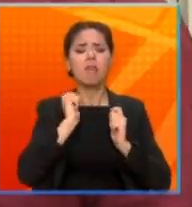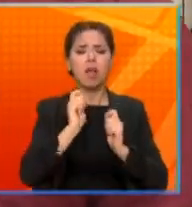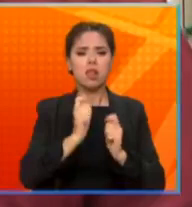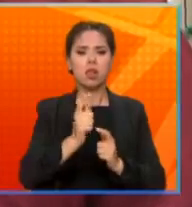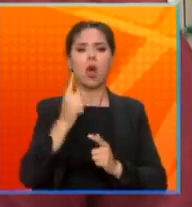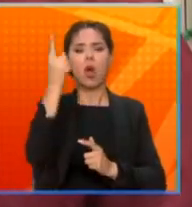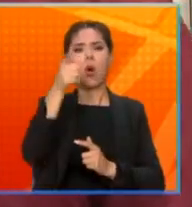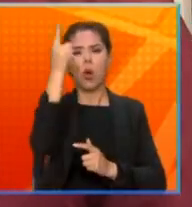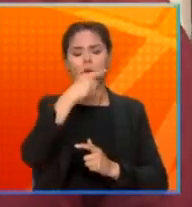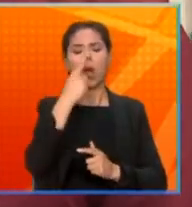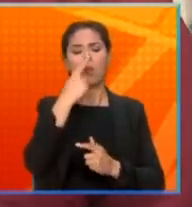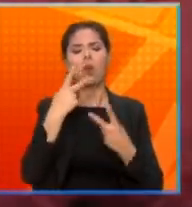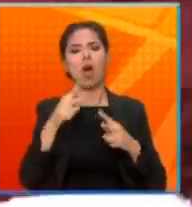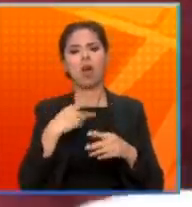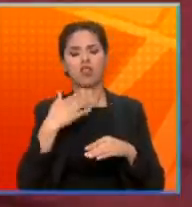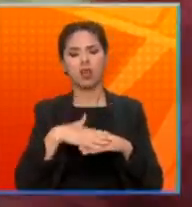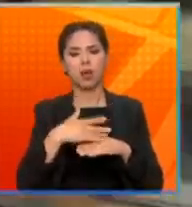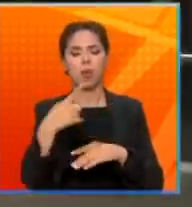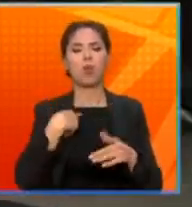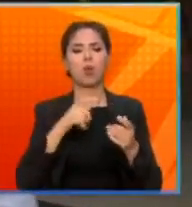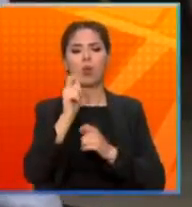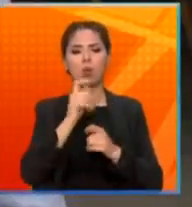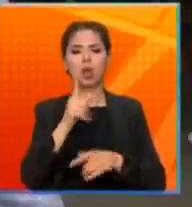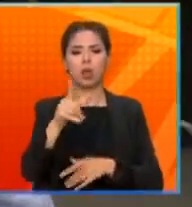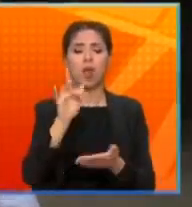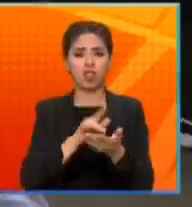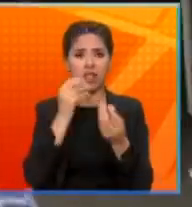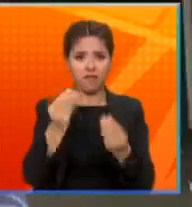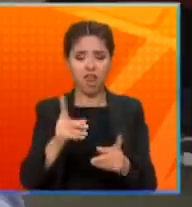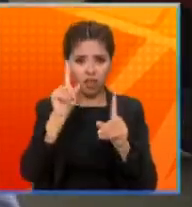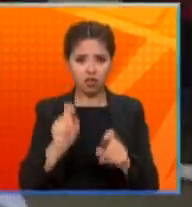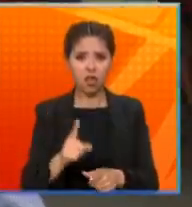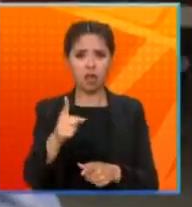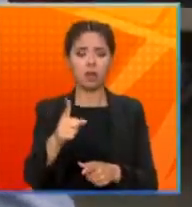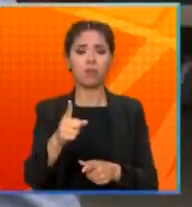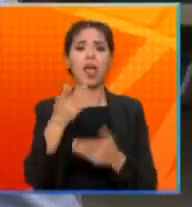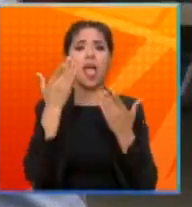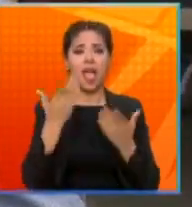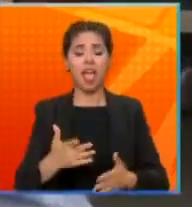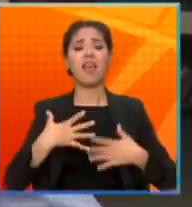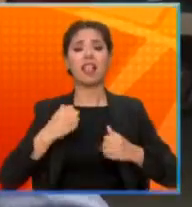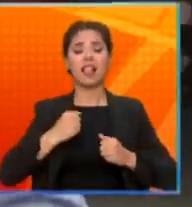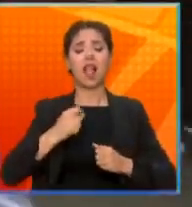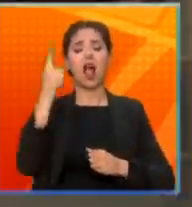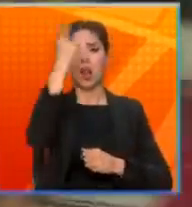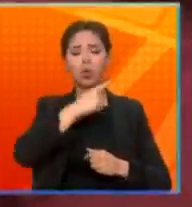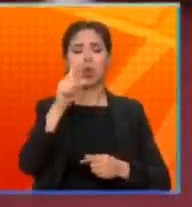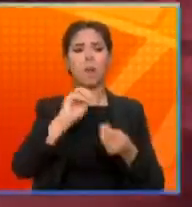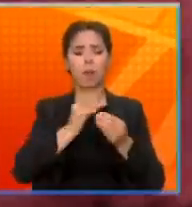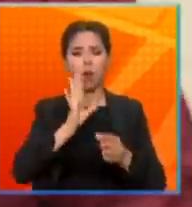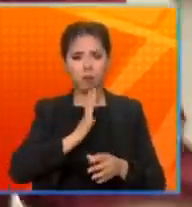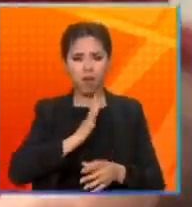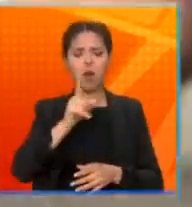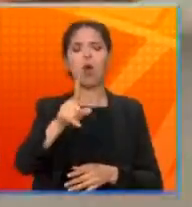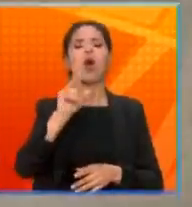zorluk çekiyor Bu yüzden böyle yapıyorum Böyle E tabi Beyefendinin sağlığından dolayı bir